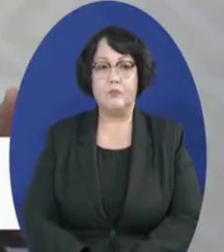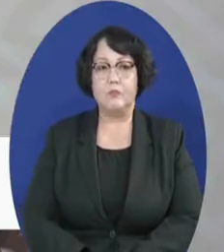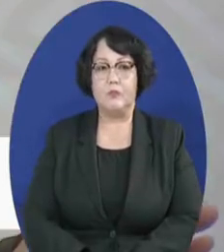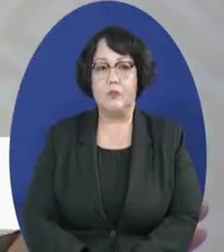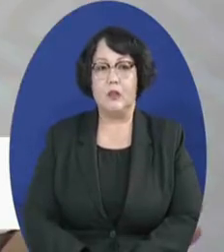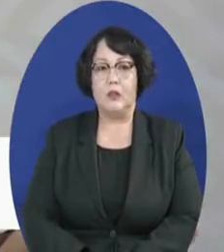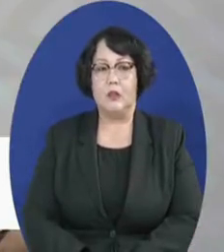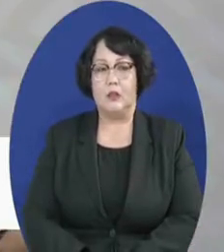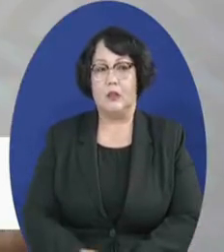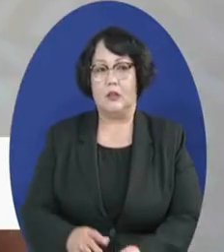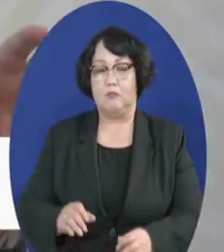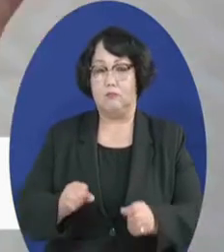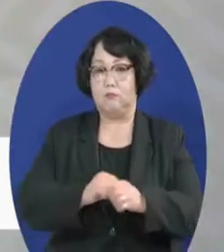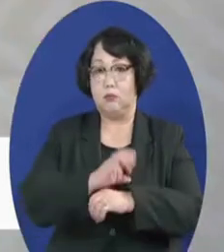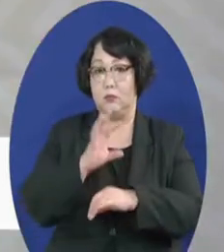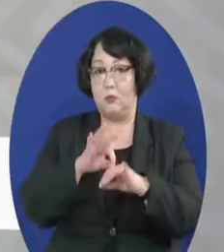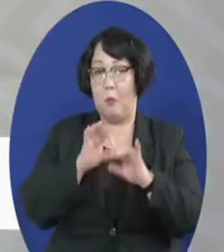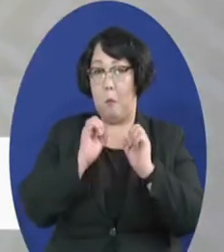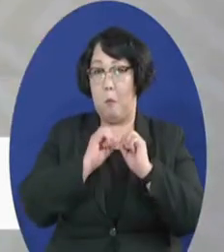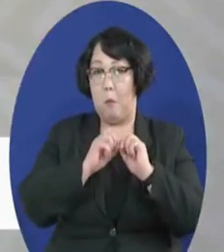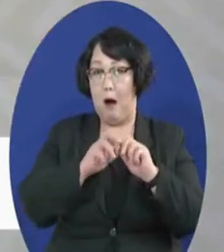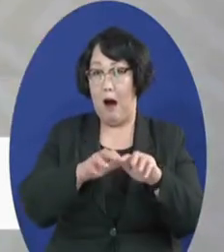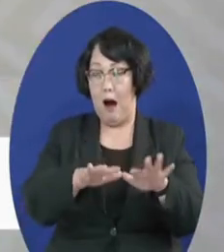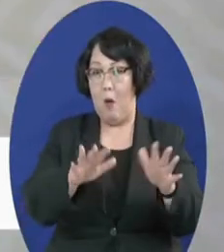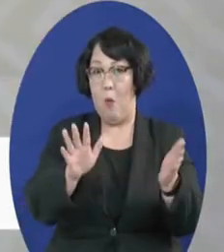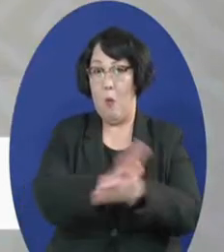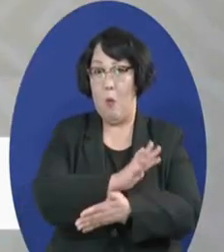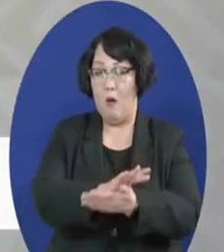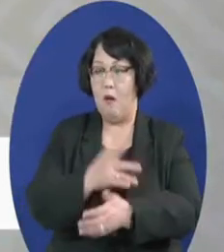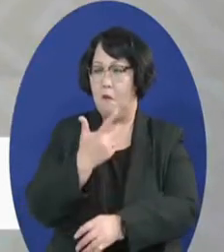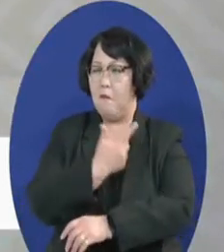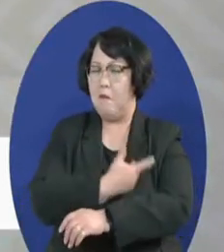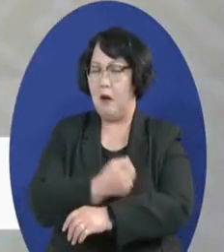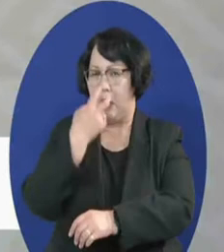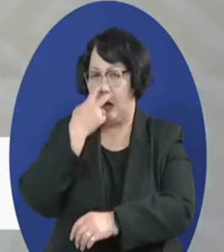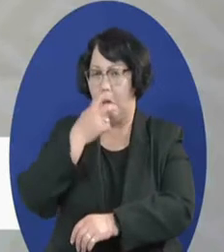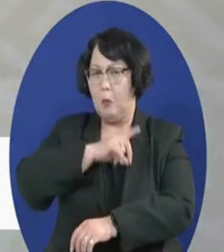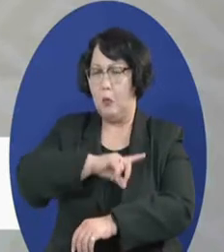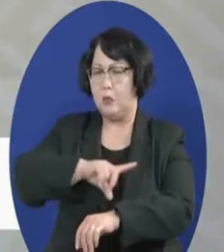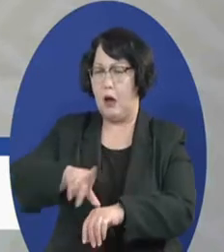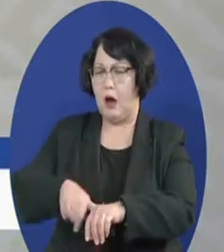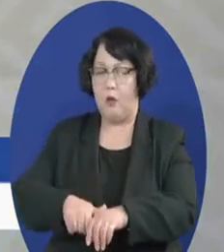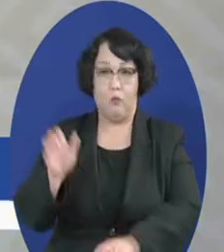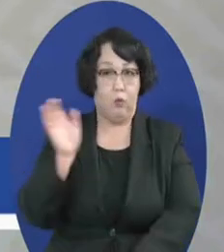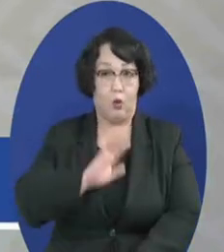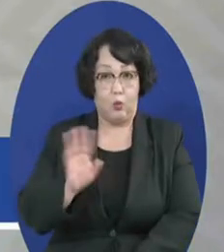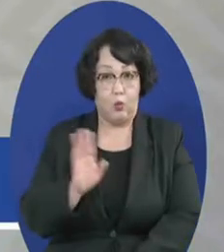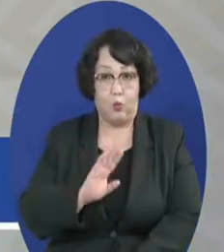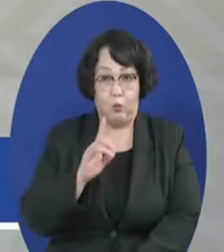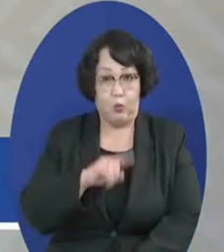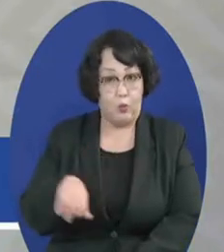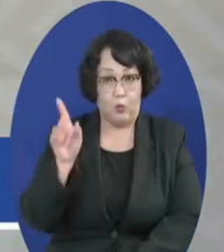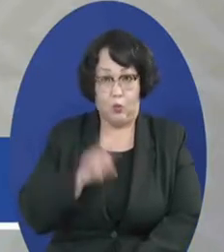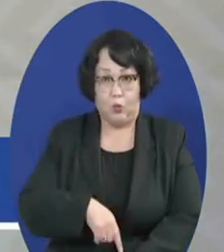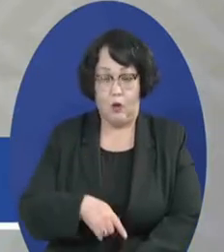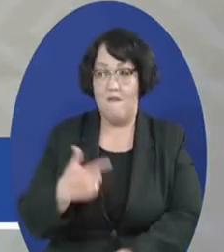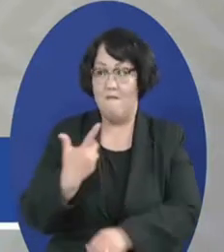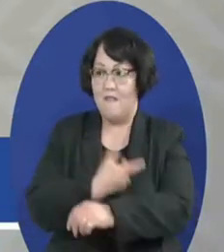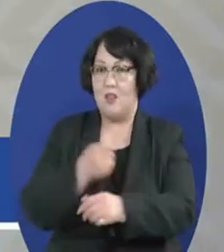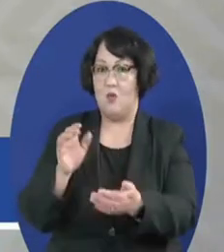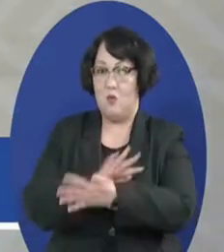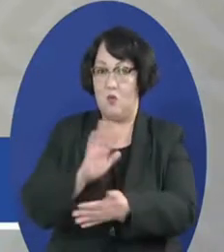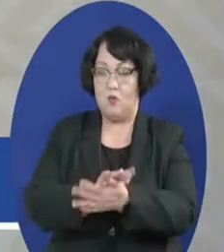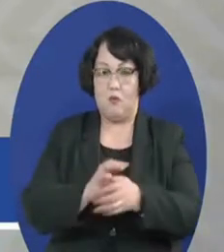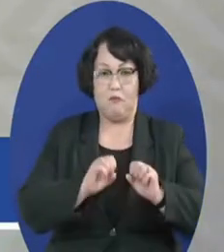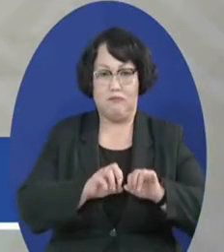Халдварын дархлалтын хурд, вакцинжуулалтын хурд хоёр урвуу хамааралтай байх шаардлагатай гэж хэлээд байгаа тийм ээ. Энийг юу гэж ойлгох вэ